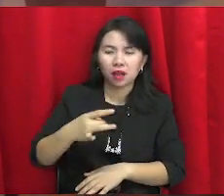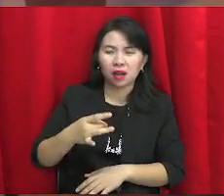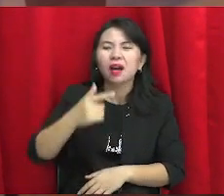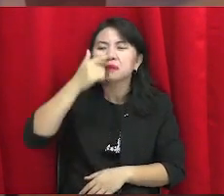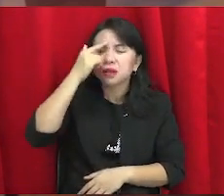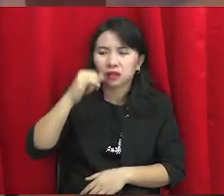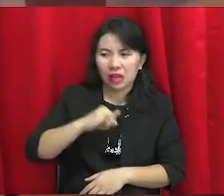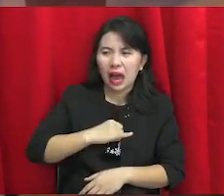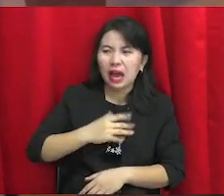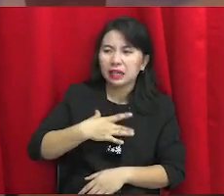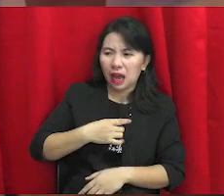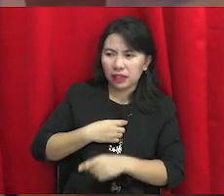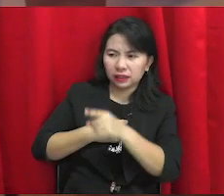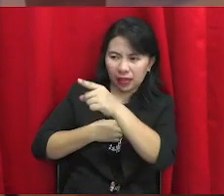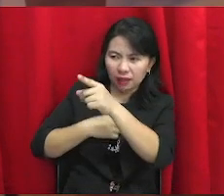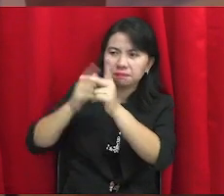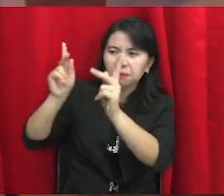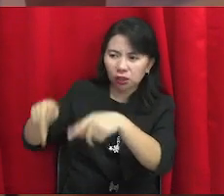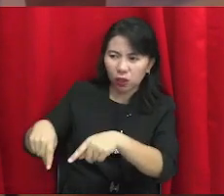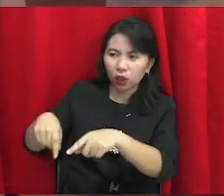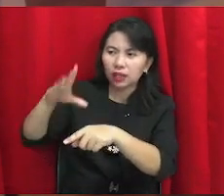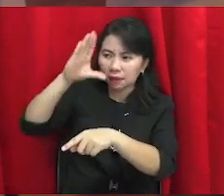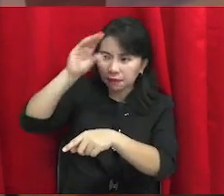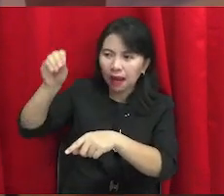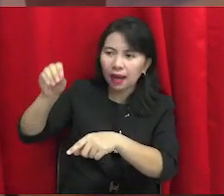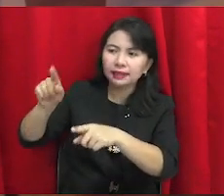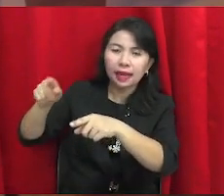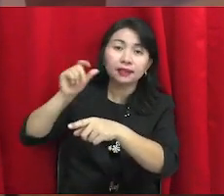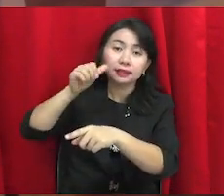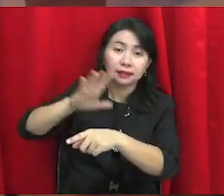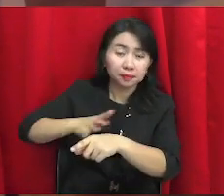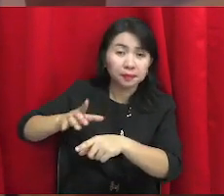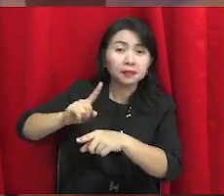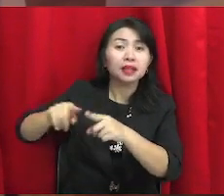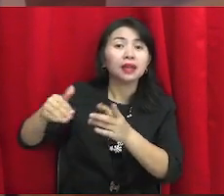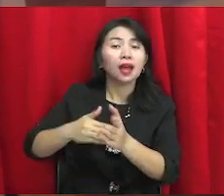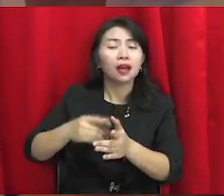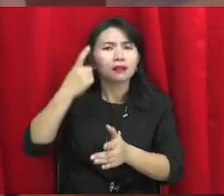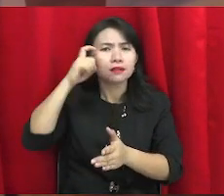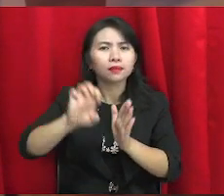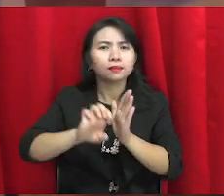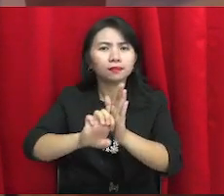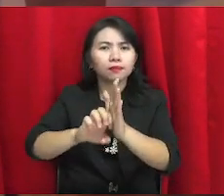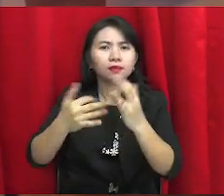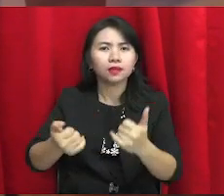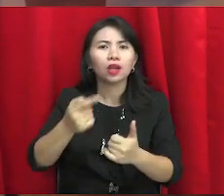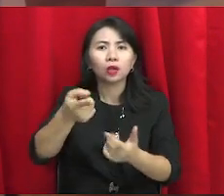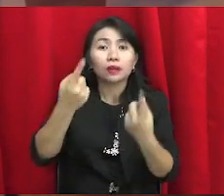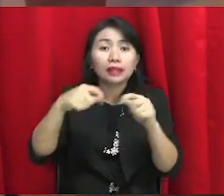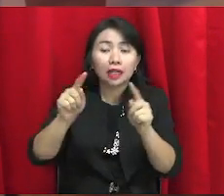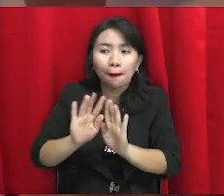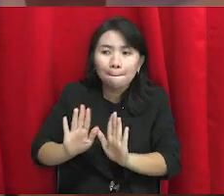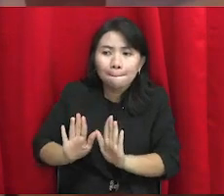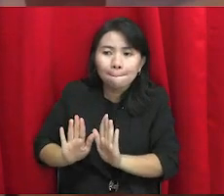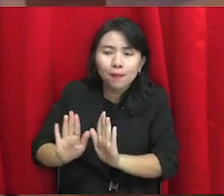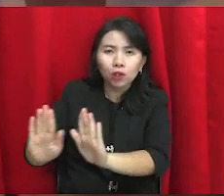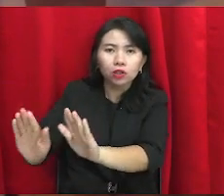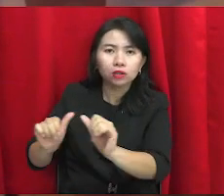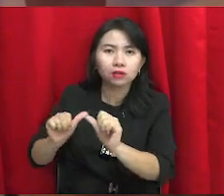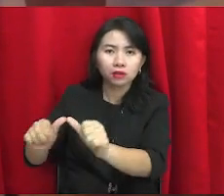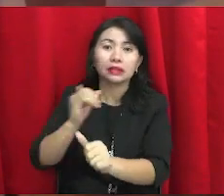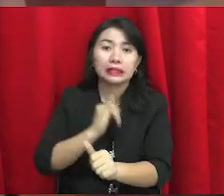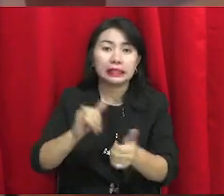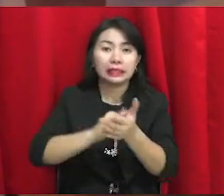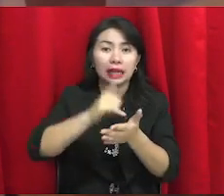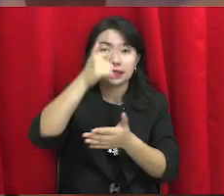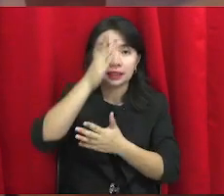yung babae, gusto mo yung lalaki. Pero, halimbawa ngayon, ituloy mo yung iyo. Kalooban kaya